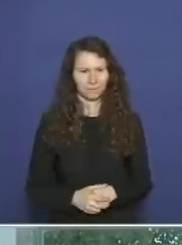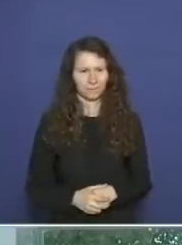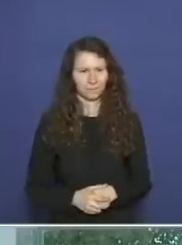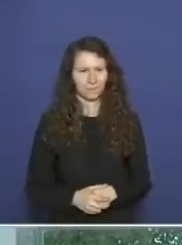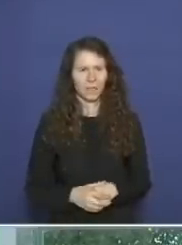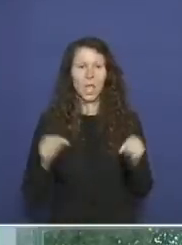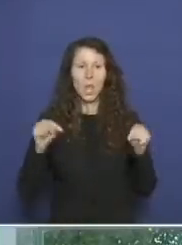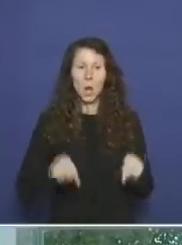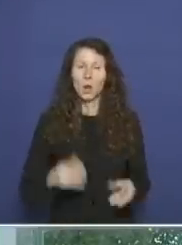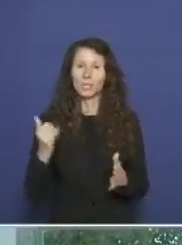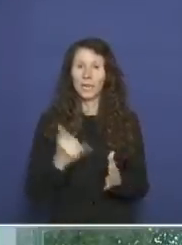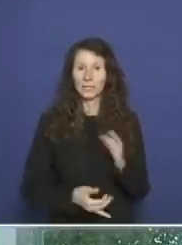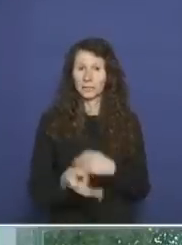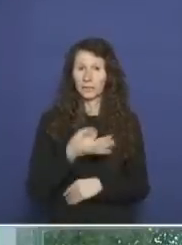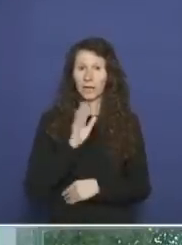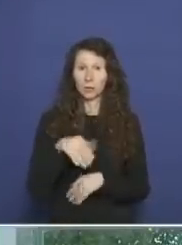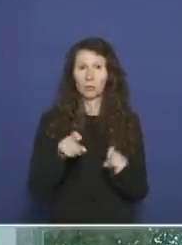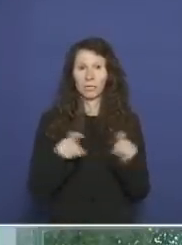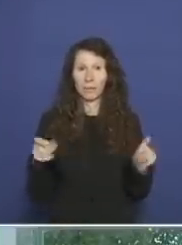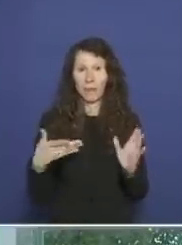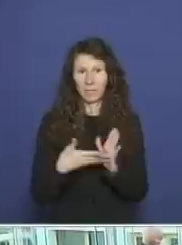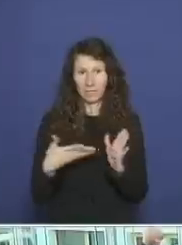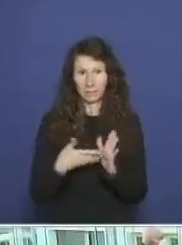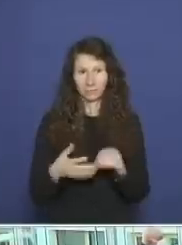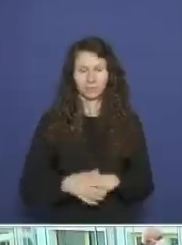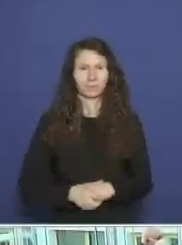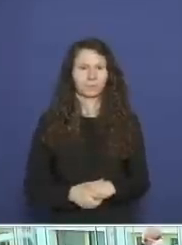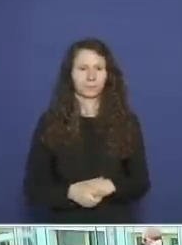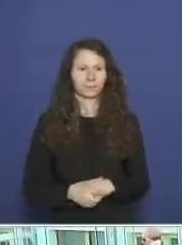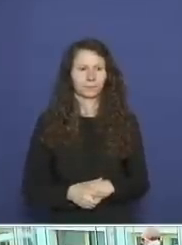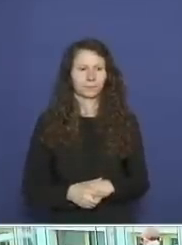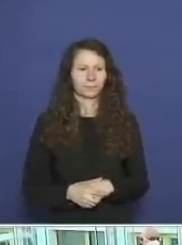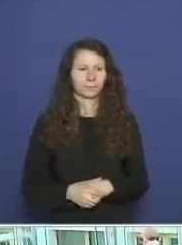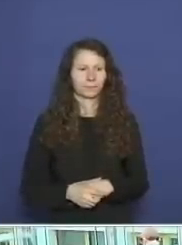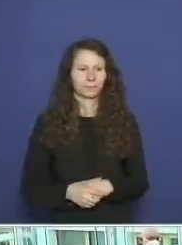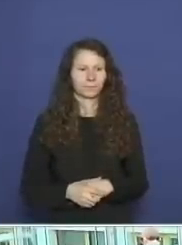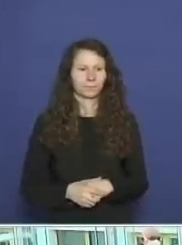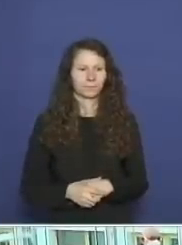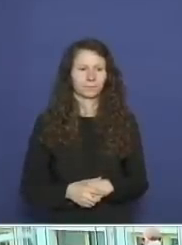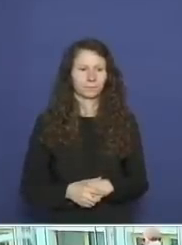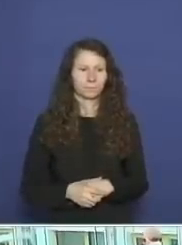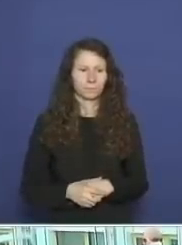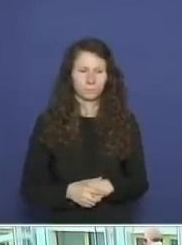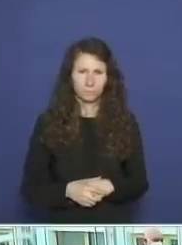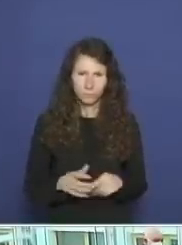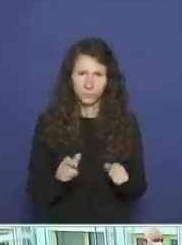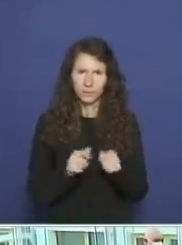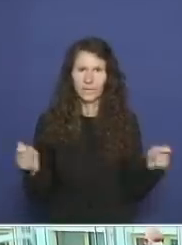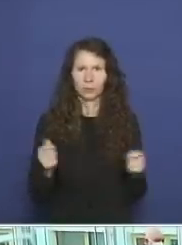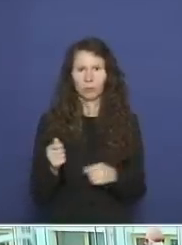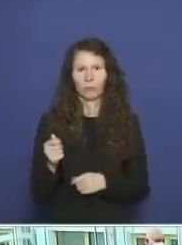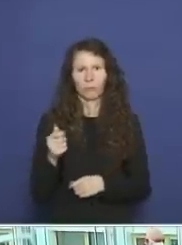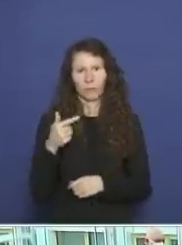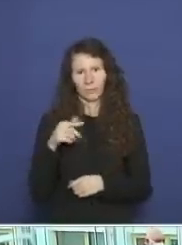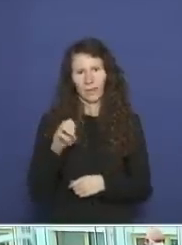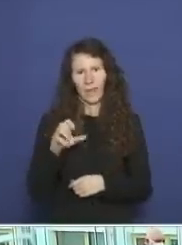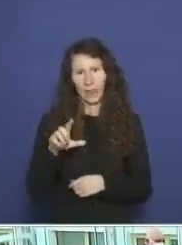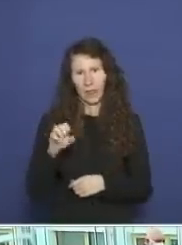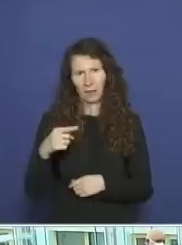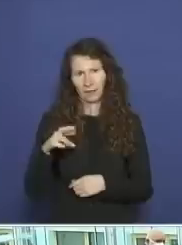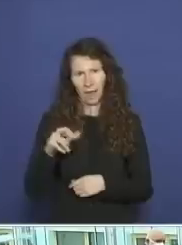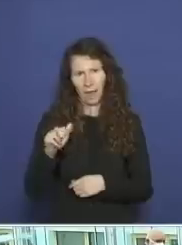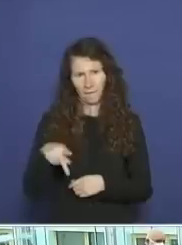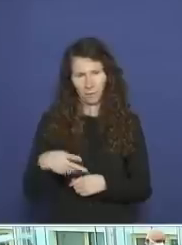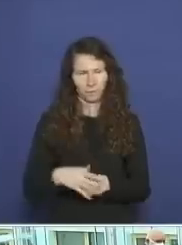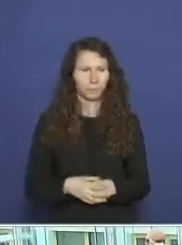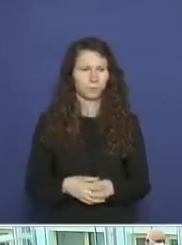heute letzte Frage zum Thema Testen, bitte. Herr Kollege. Ja, Rob Savelberg von der Zeitung Telegraf. Herr Spahn, auch nicht nur